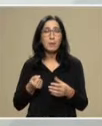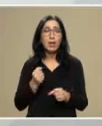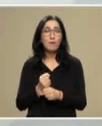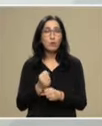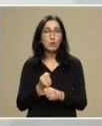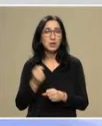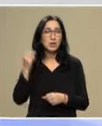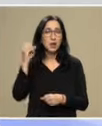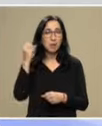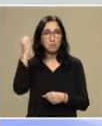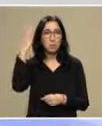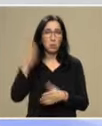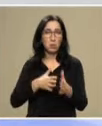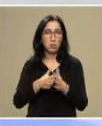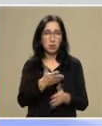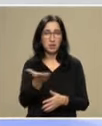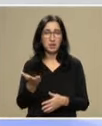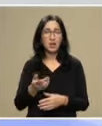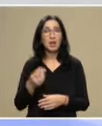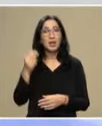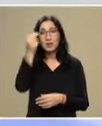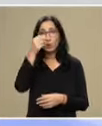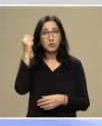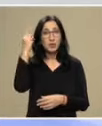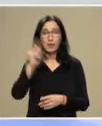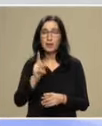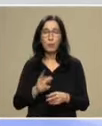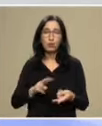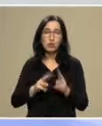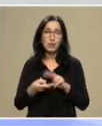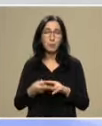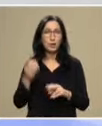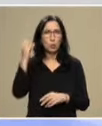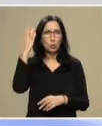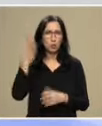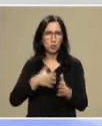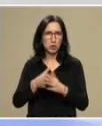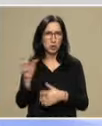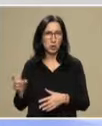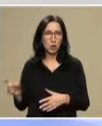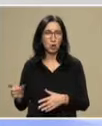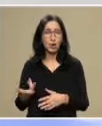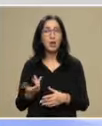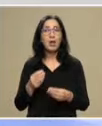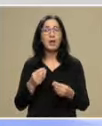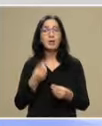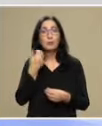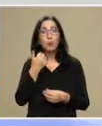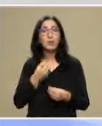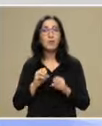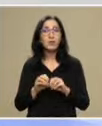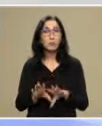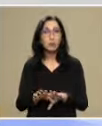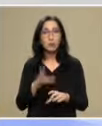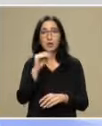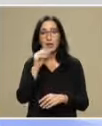функциите на учените? Изкуственият интелект, разбира се, не може да замени учените. Използвам възможността да кажа